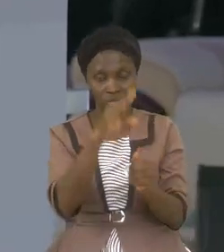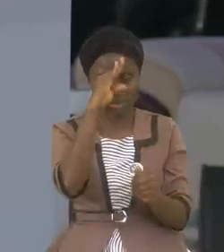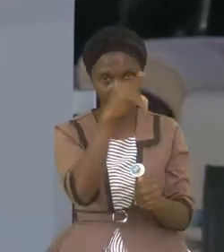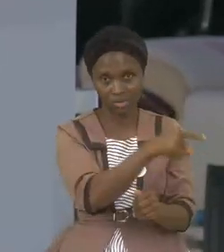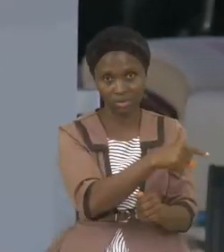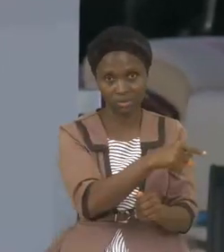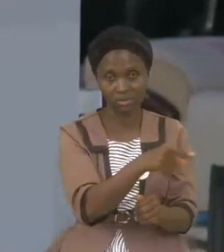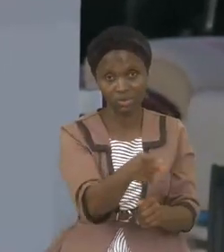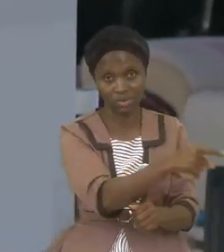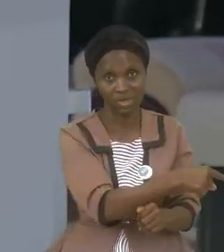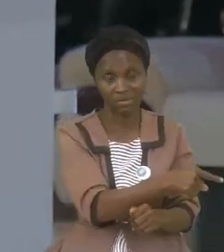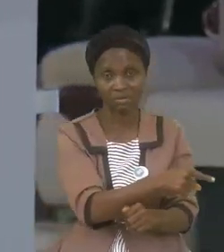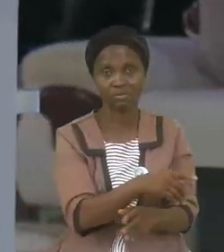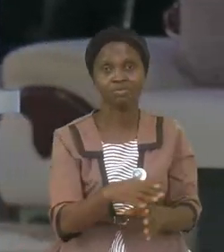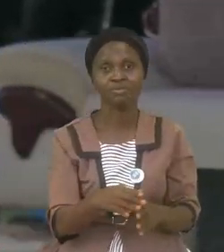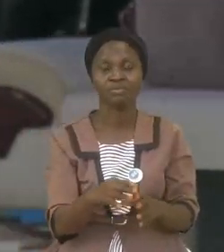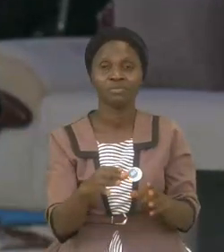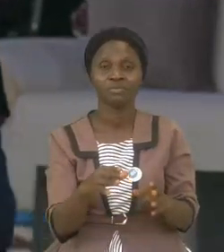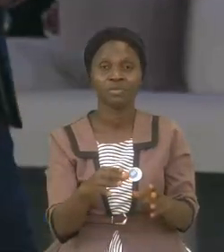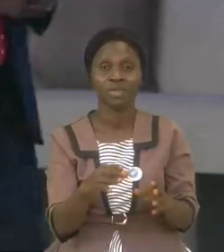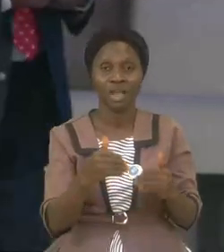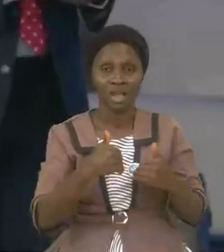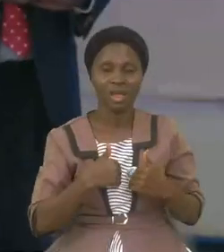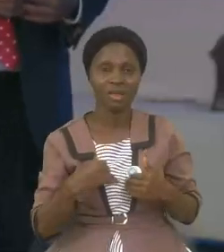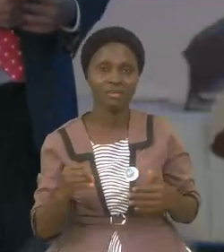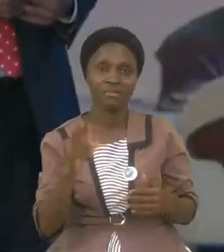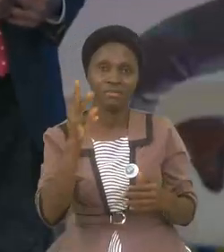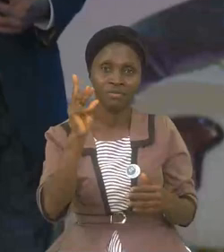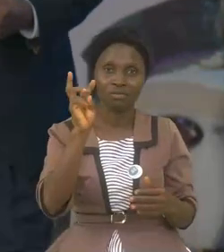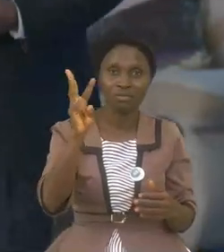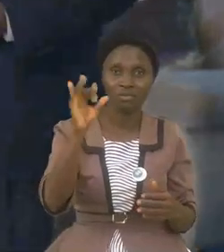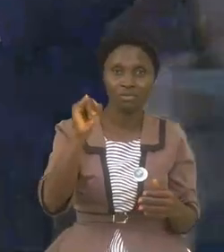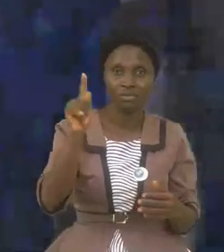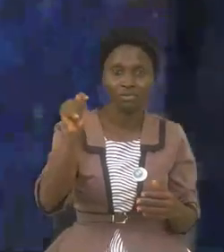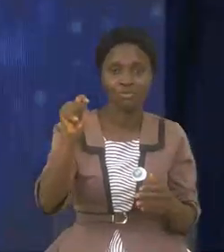appuyant leur témoignage, leur, qui sont leur?